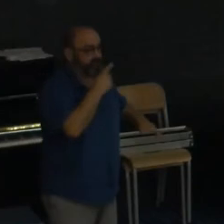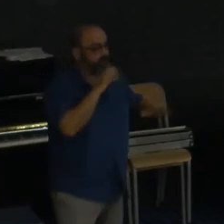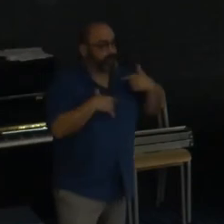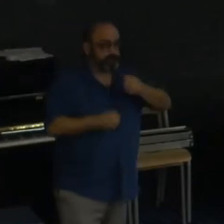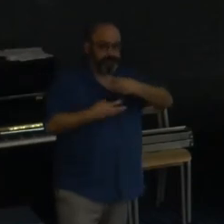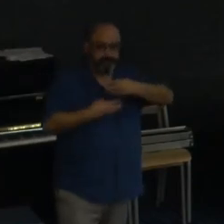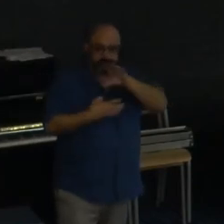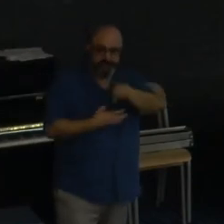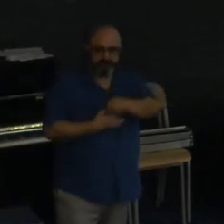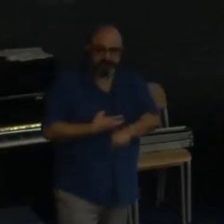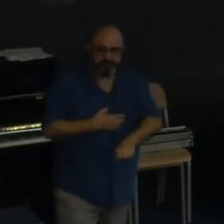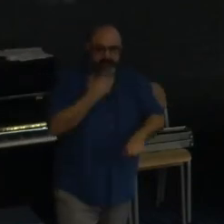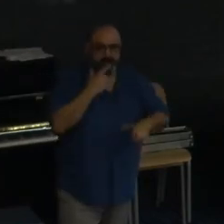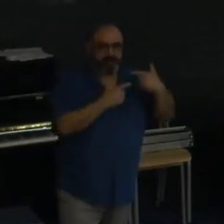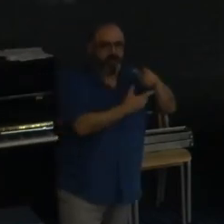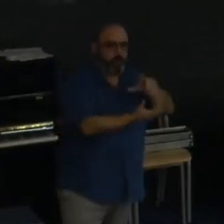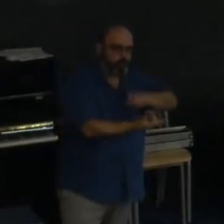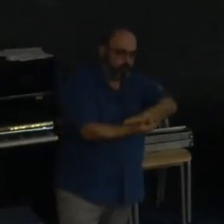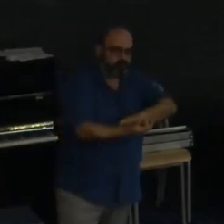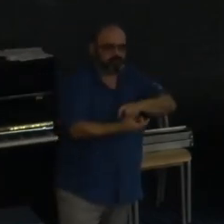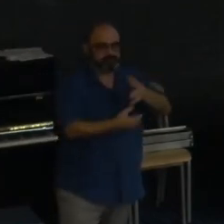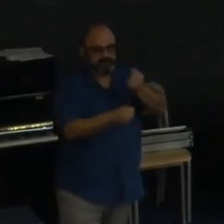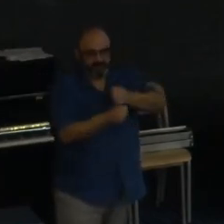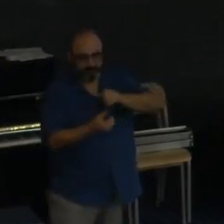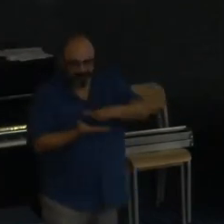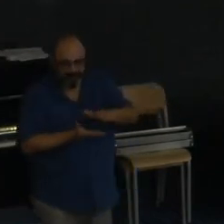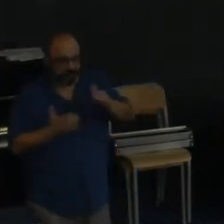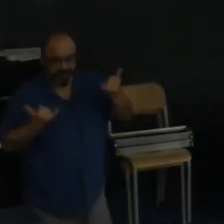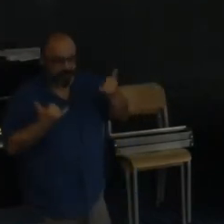avantageux que vous amuser à modifier à chaque fois le code source, rajouter un print à gauche et à droite.